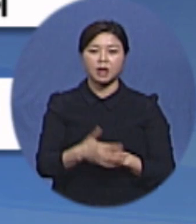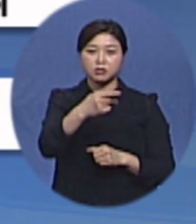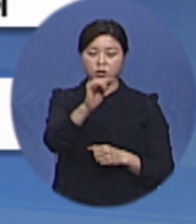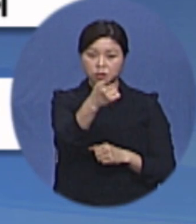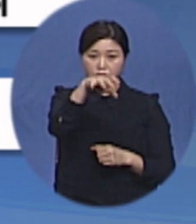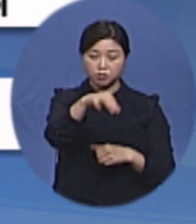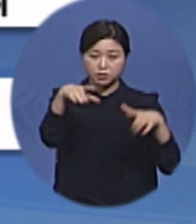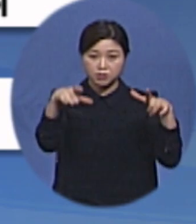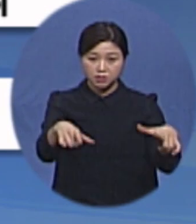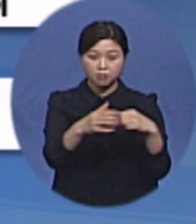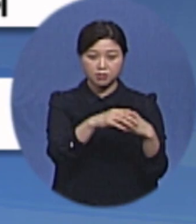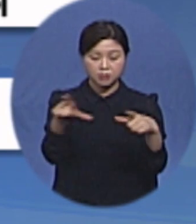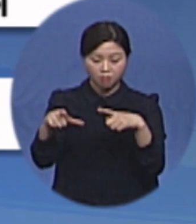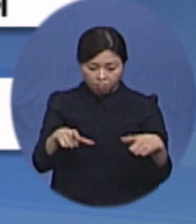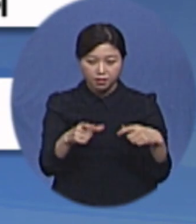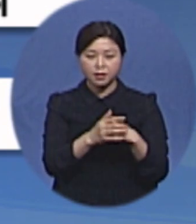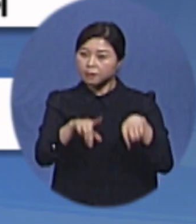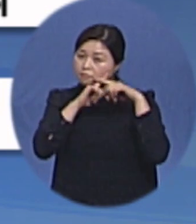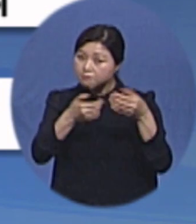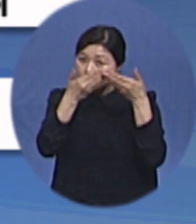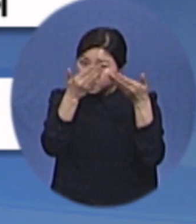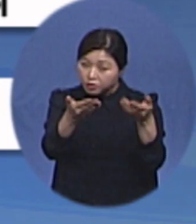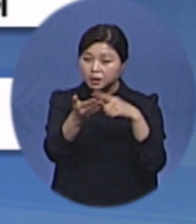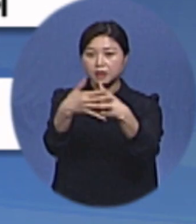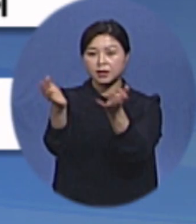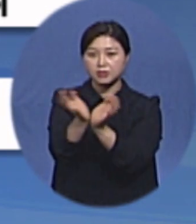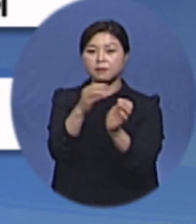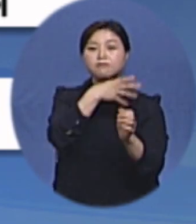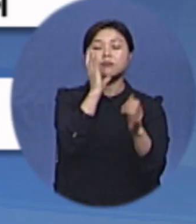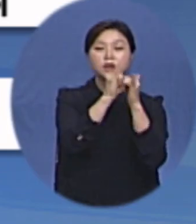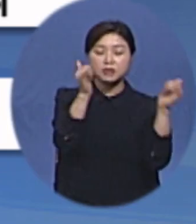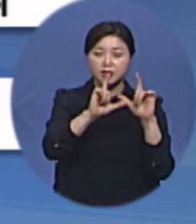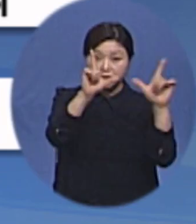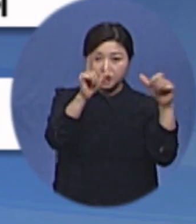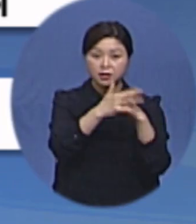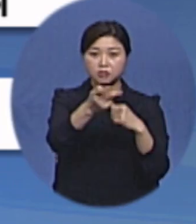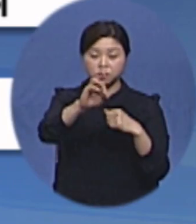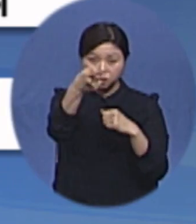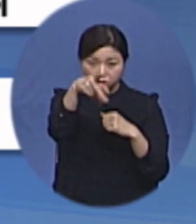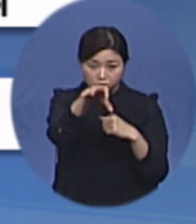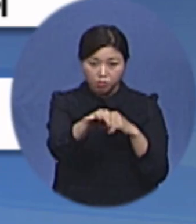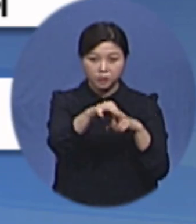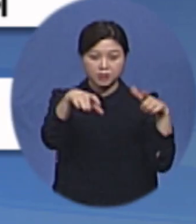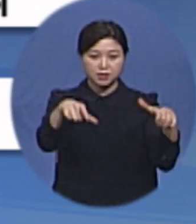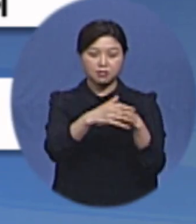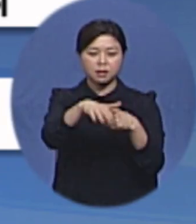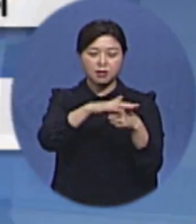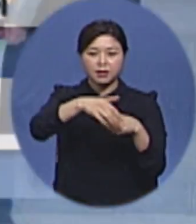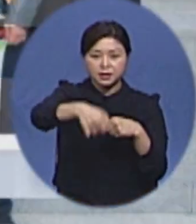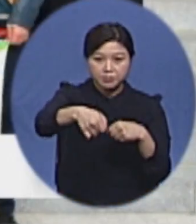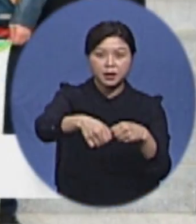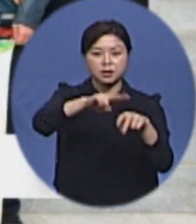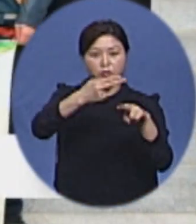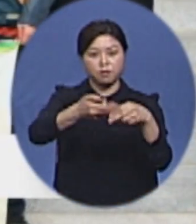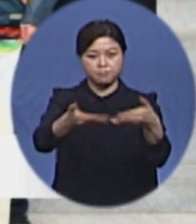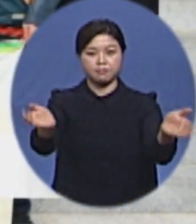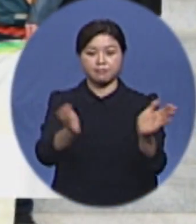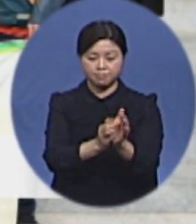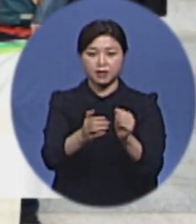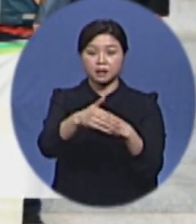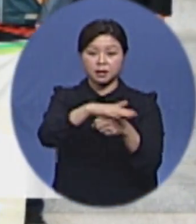청송군이 지역 자원봉사단체와 함께 노인의 날을 맞아 청송 지역 노인들에게 사랑의 지팡이를 전달했습니다. 사랑의